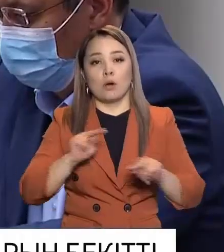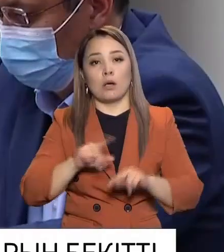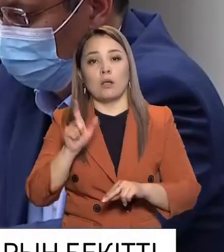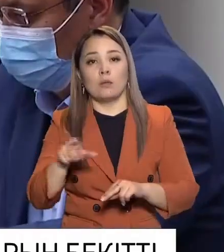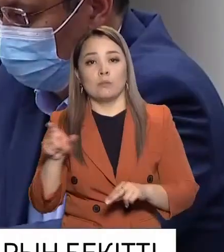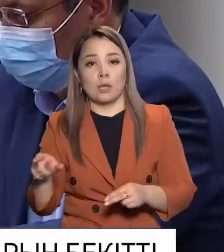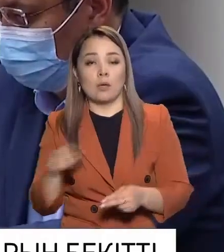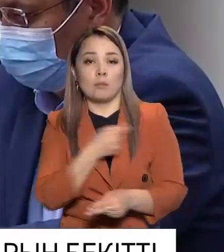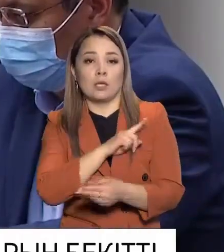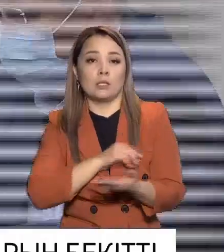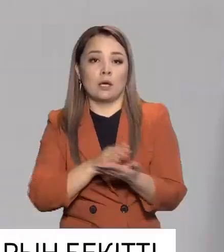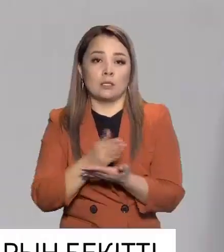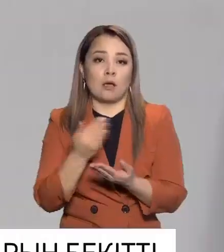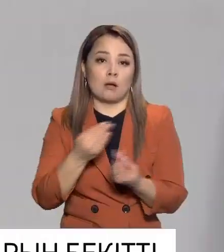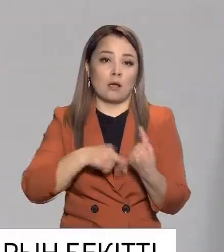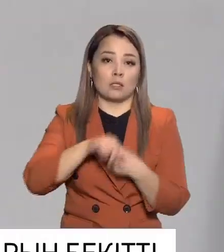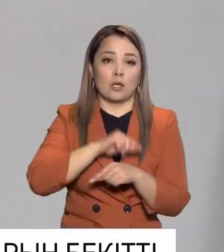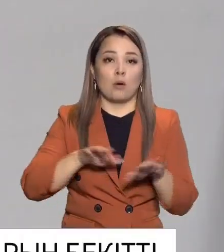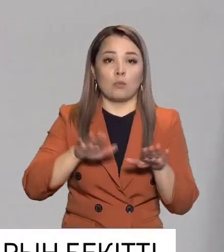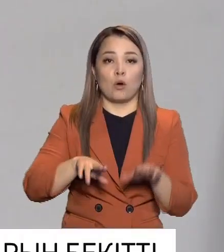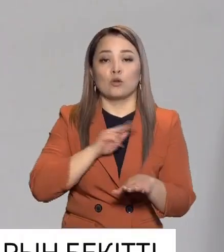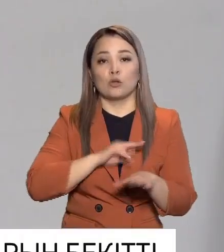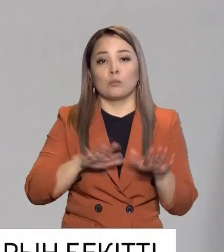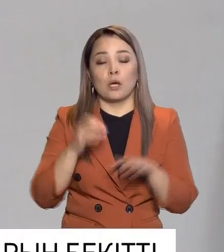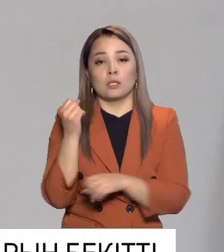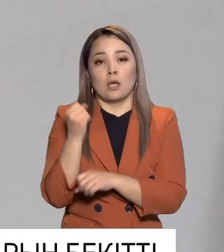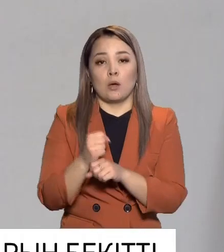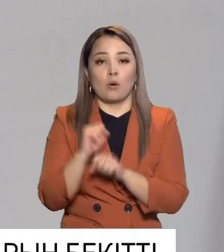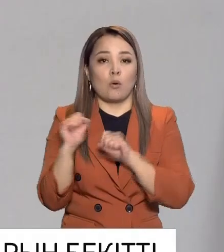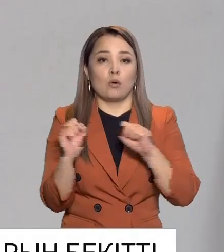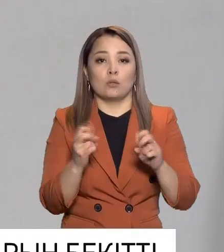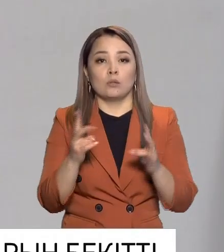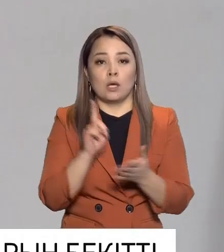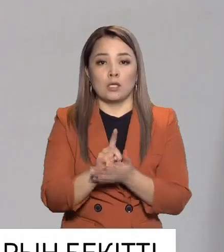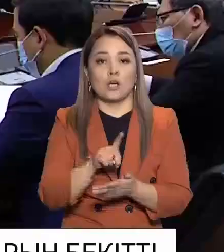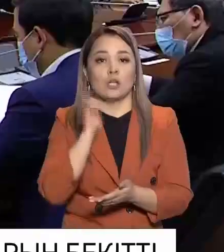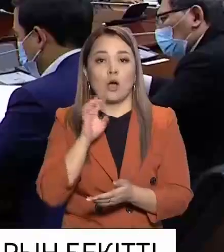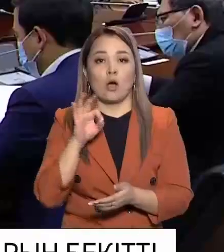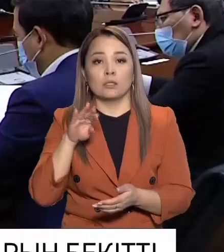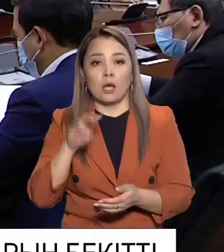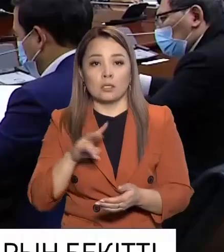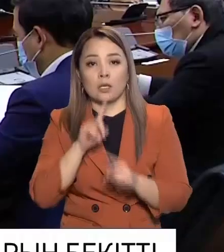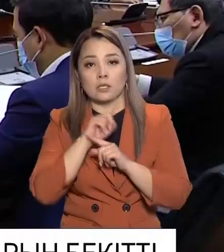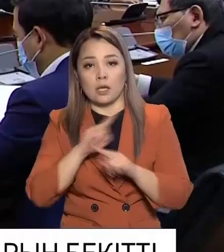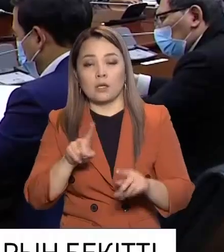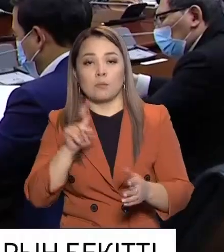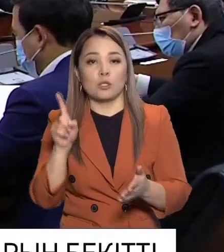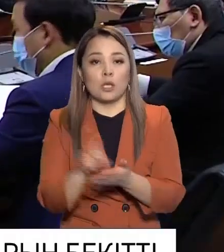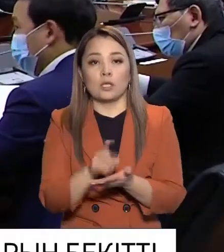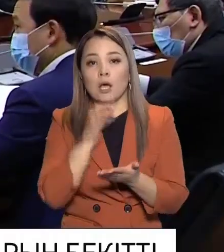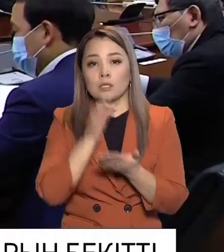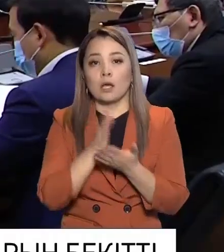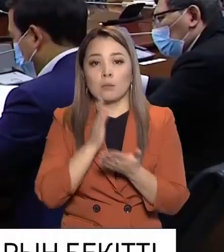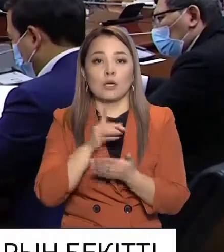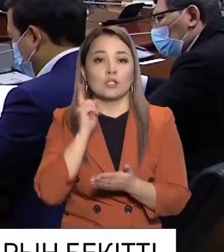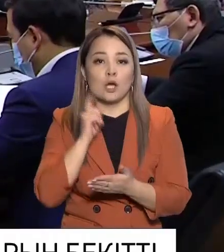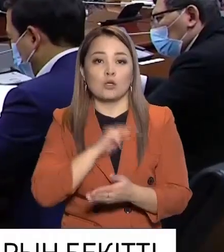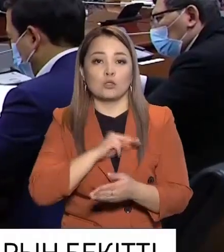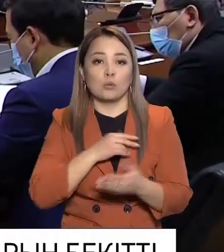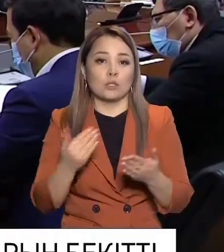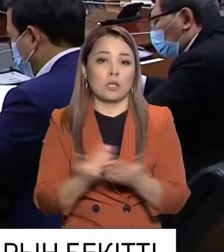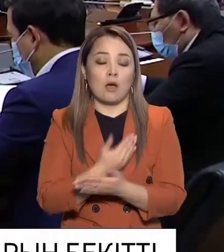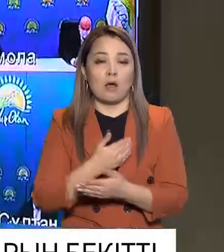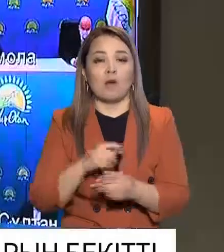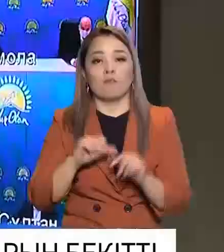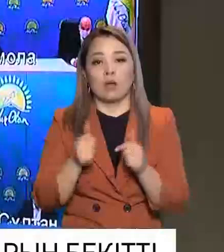медицина қызметкерлерінің, кәсіпорын жұмысшыларының мүддесін қорғау керек. Әрі Жас Отанға ерекше міндет жүктеледі. Жастармен жұмысты жаңа